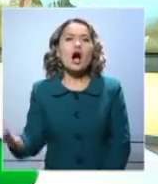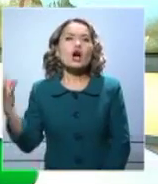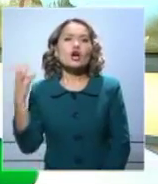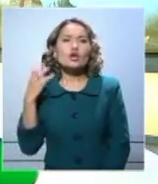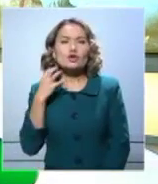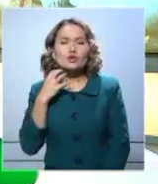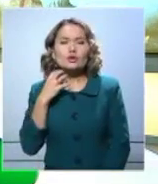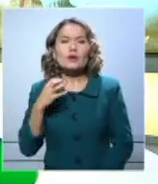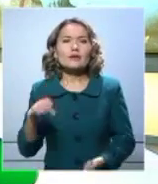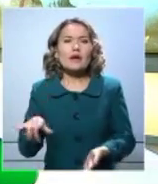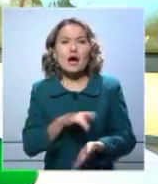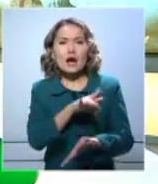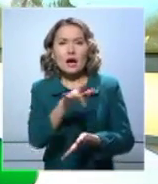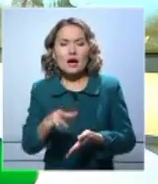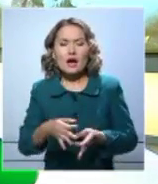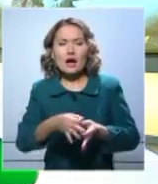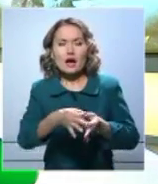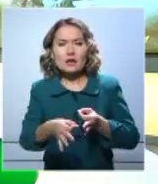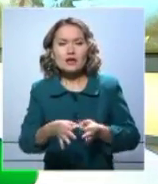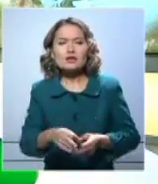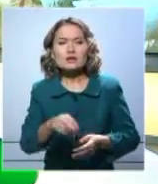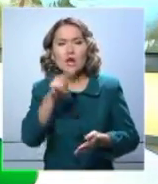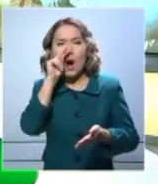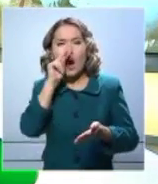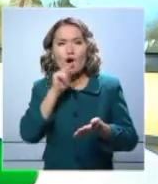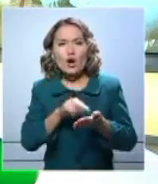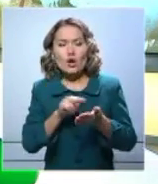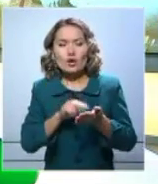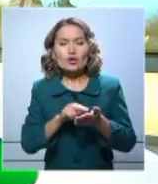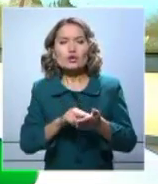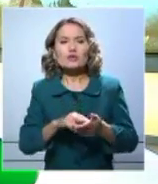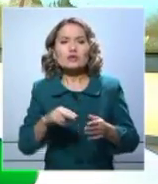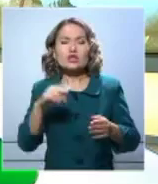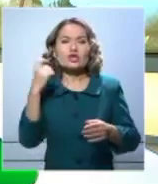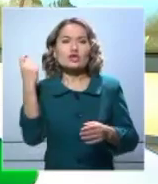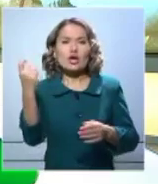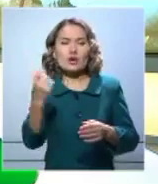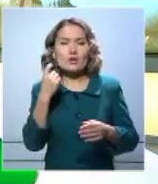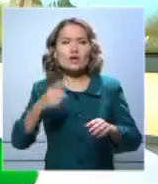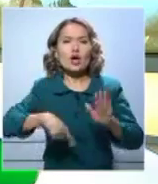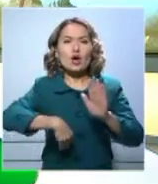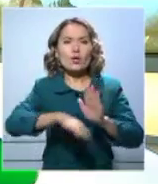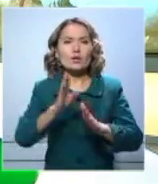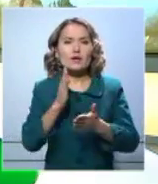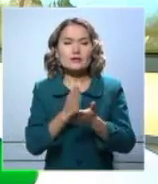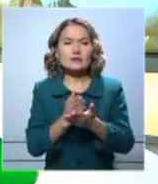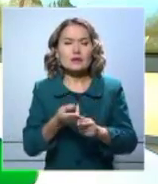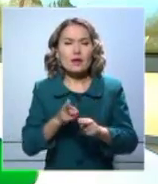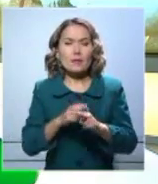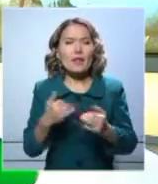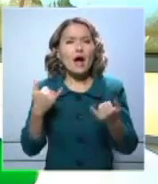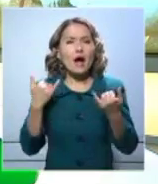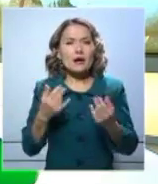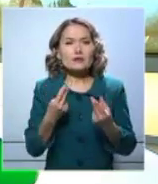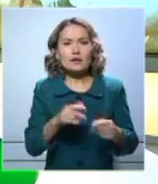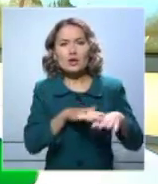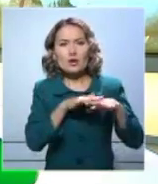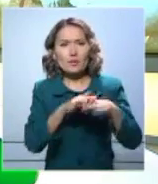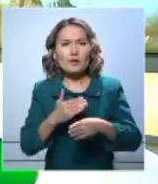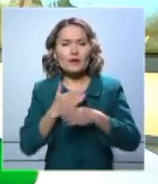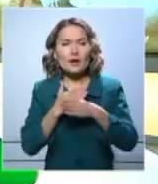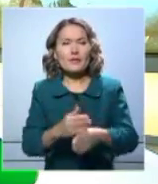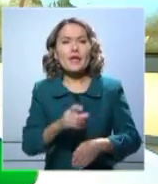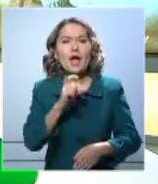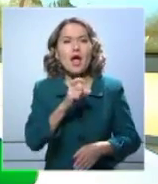Қызылорда өңірінде құс шаруашылығы өркендеп келеді. Бұған Біріккен ұлттар ұйымы мен ауыл шаруашылығын қаржылай қолдау қорының бірлескен жобалары сеп болуда.